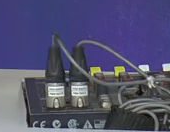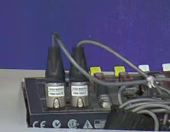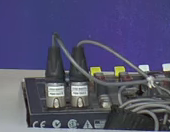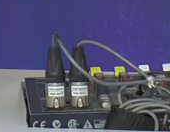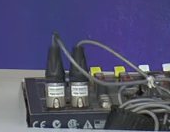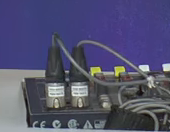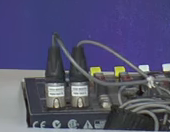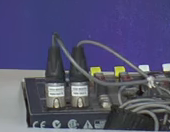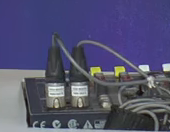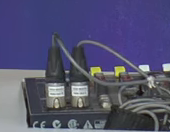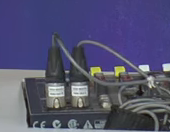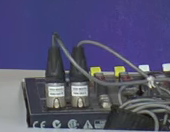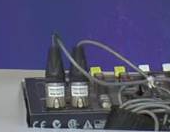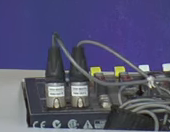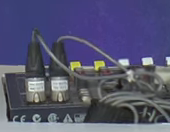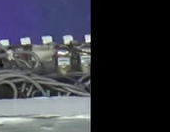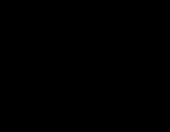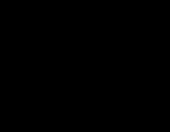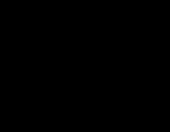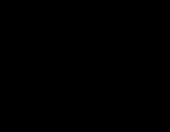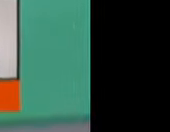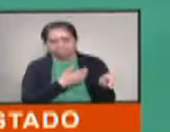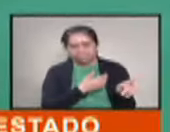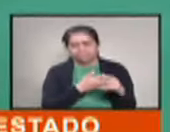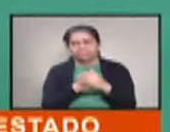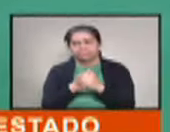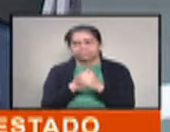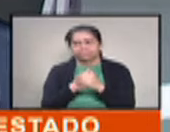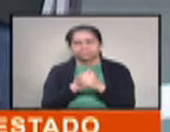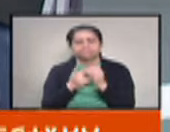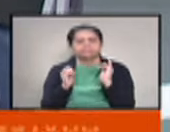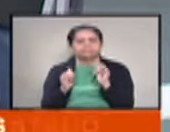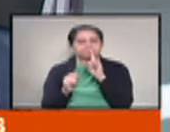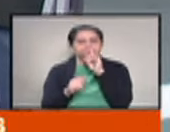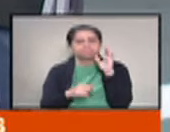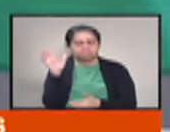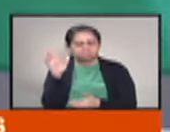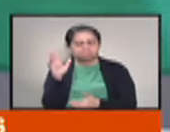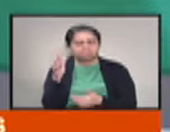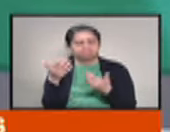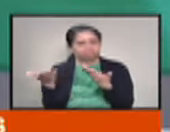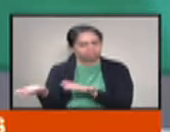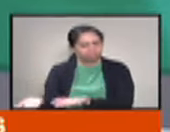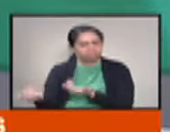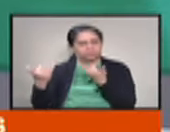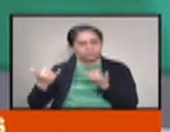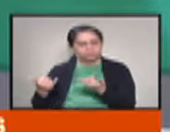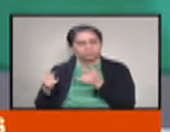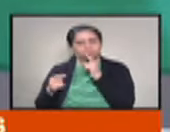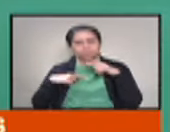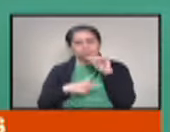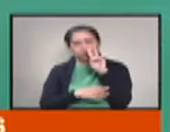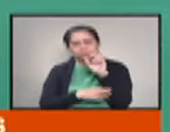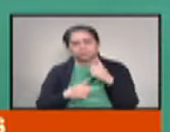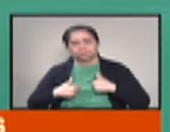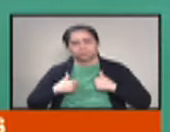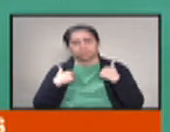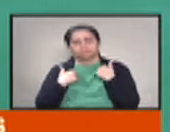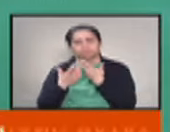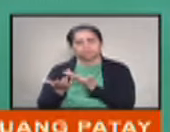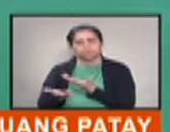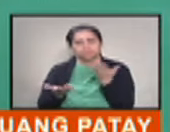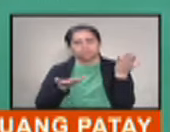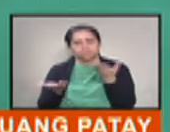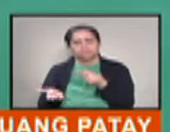we'll let you know, we'll call you right away kasi nang pinangako niya kay Odette. Tulad po ng pangako ni Attorney, andito po siya sa atin live at meron